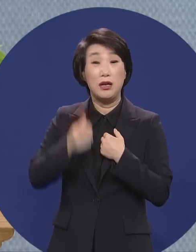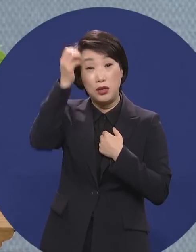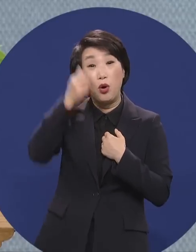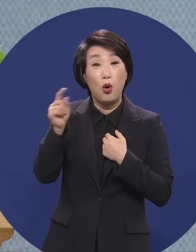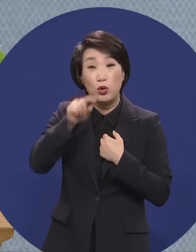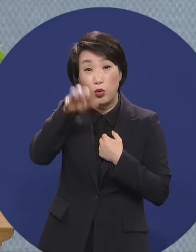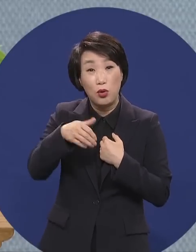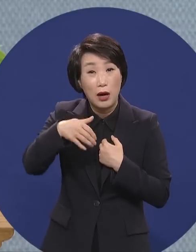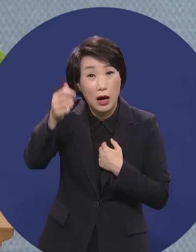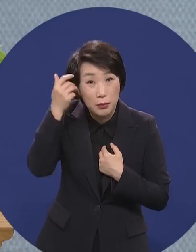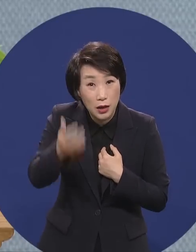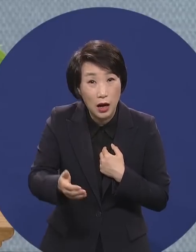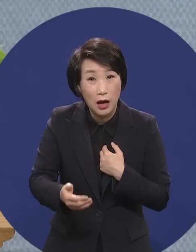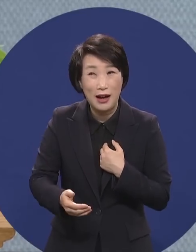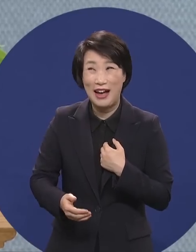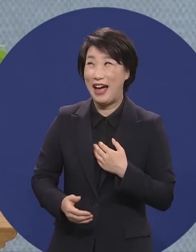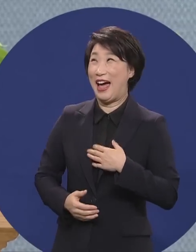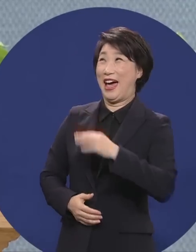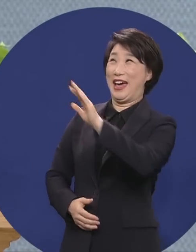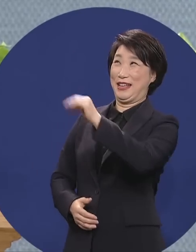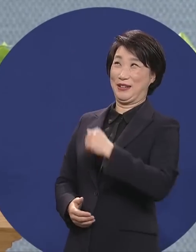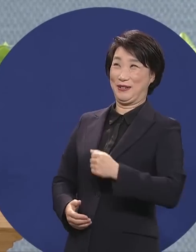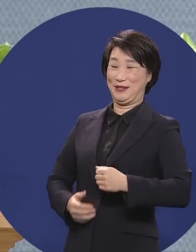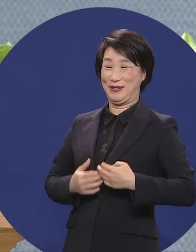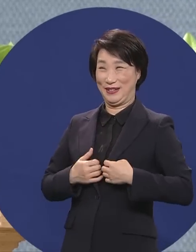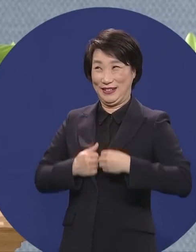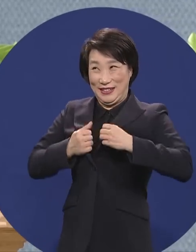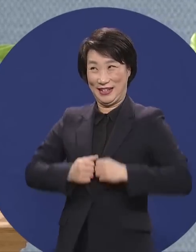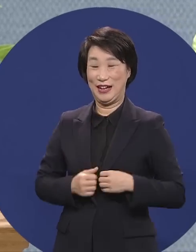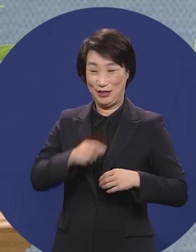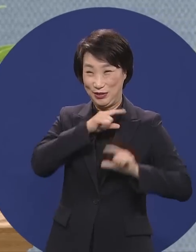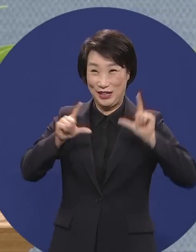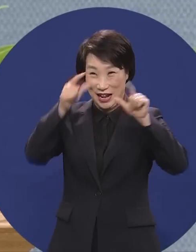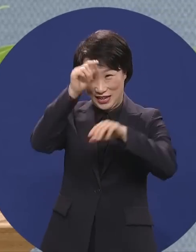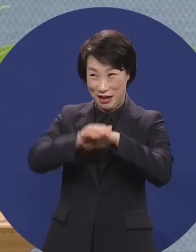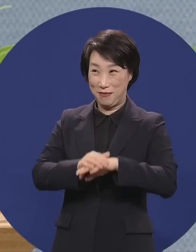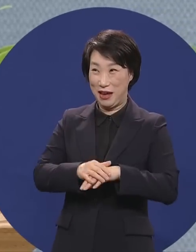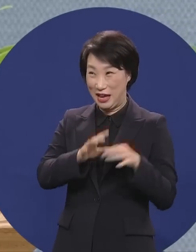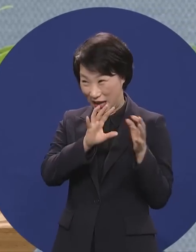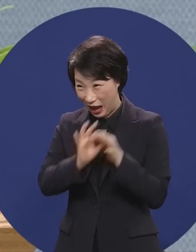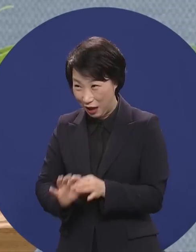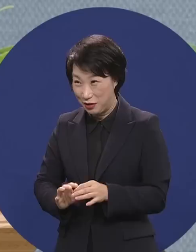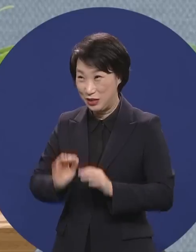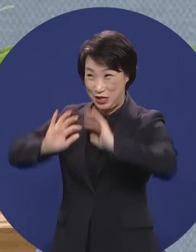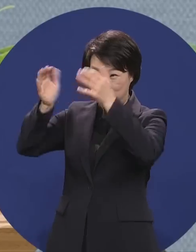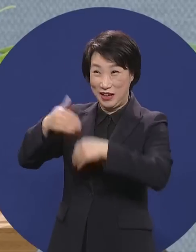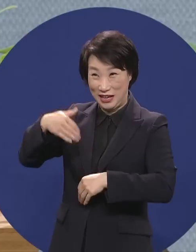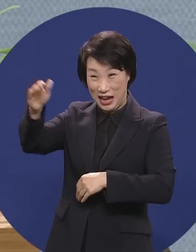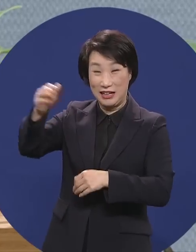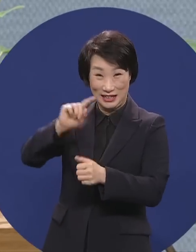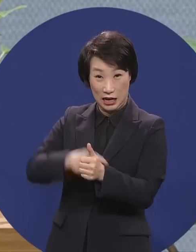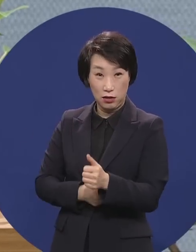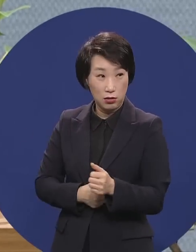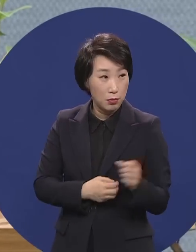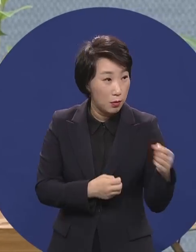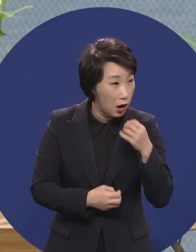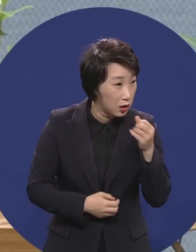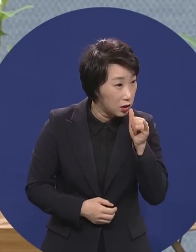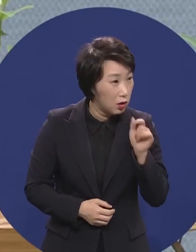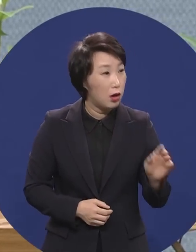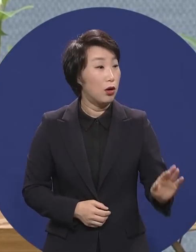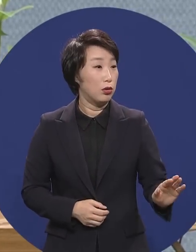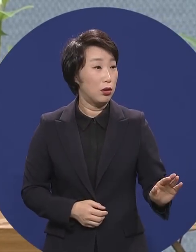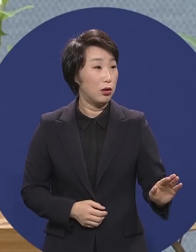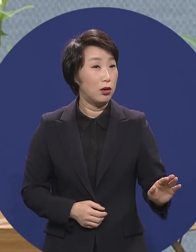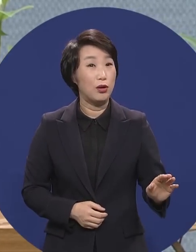있을 것입니까? 나야 그래도 주일날마다 예배드리니까 친구가 있지 않겠어? 아니,